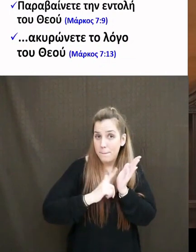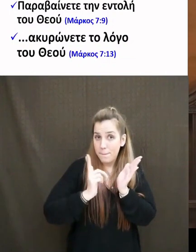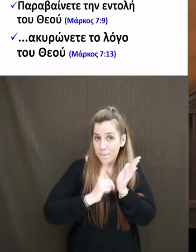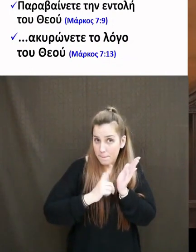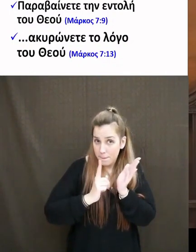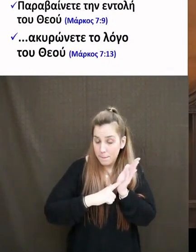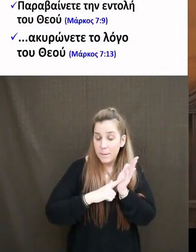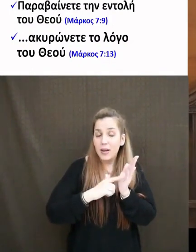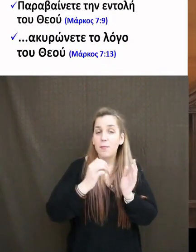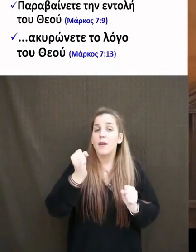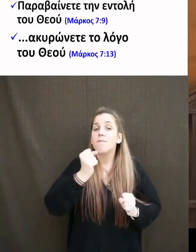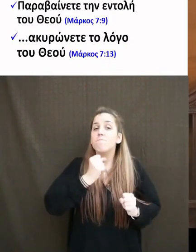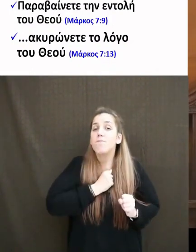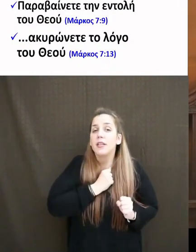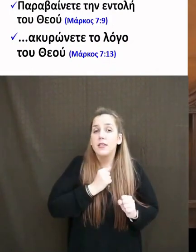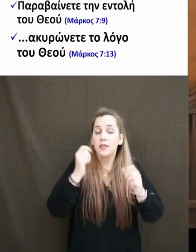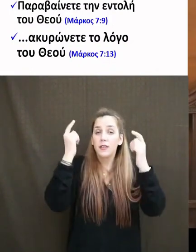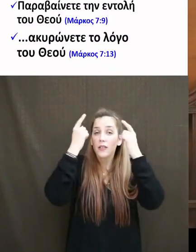συνηθίσει.